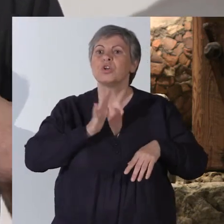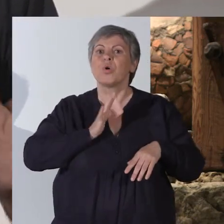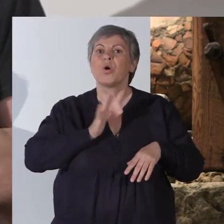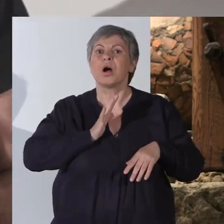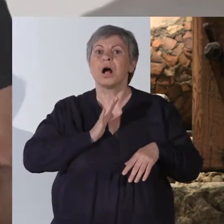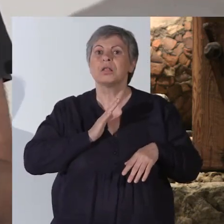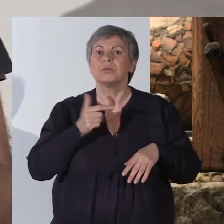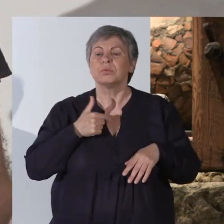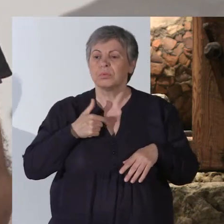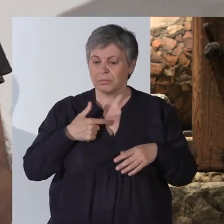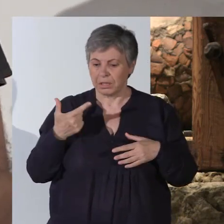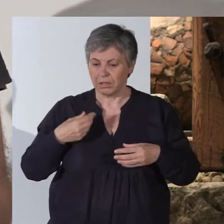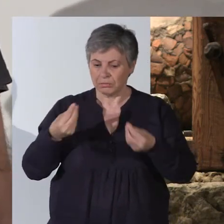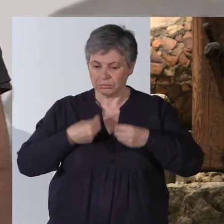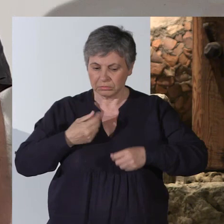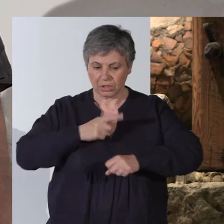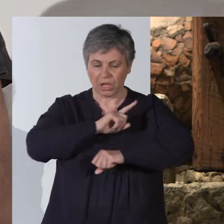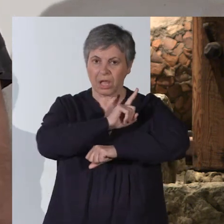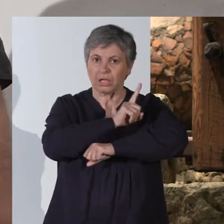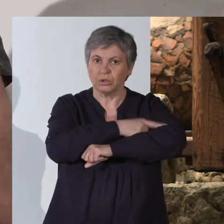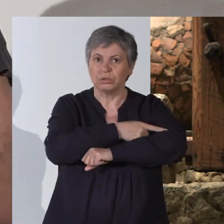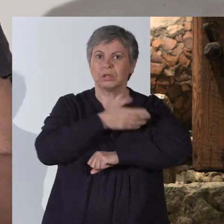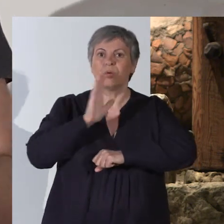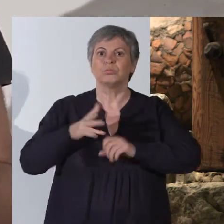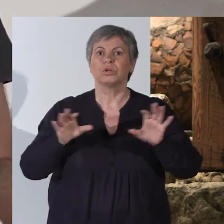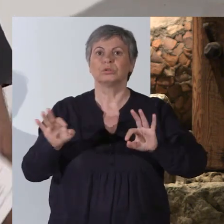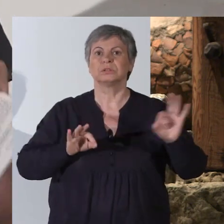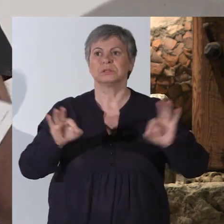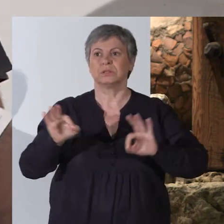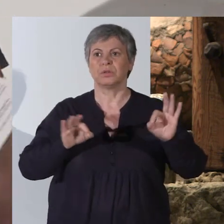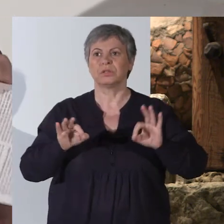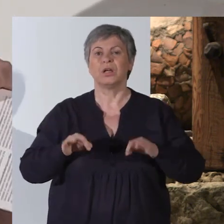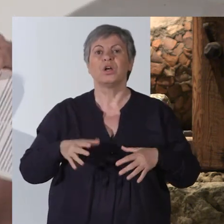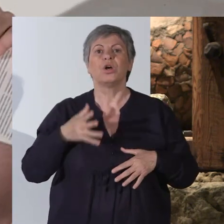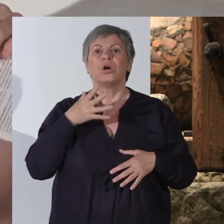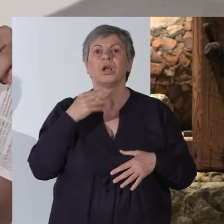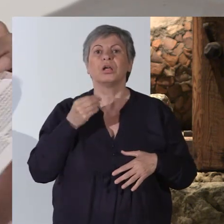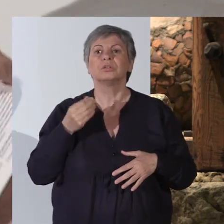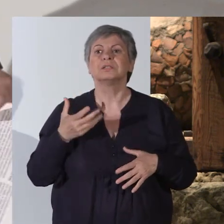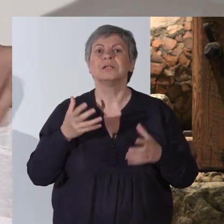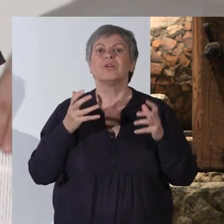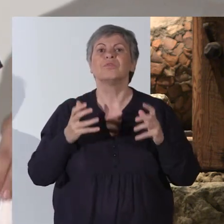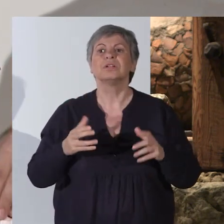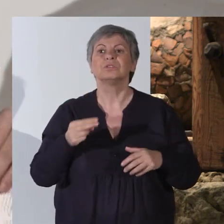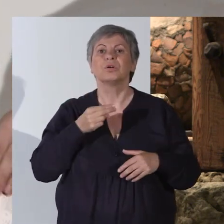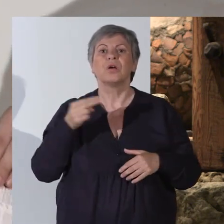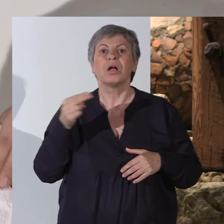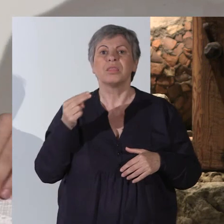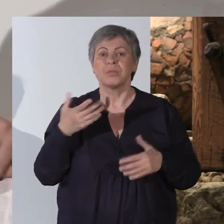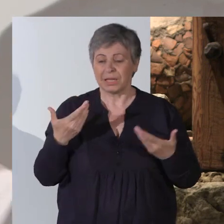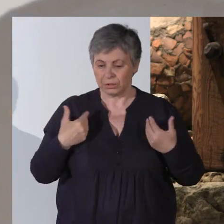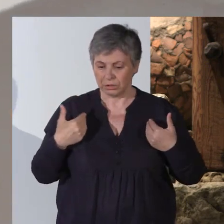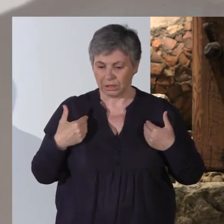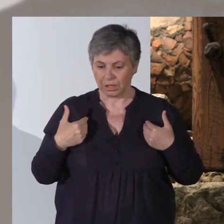κάνει να αισθανθώ ότι είμαι ικανός να σκηνοθετήσω μία παράσταση στο θέατρο κωφών γιατί το βασικό θέμα είναι ότι καλούμαι να σκηνοθετήσω μία